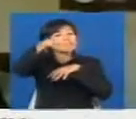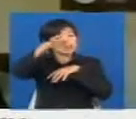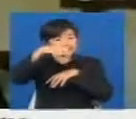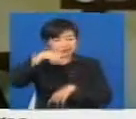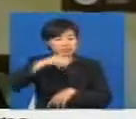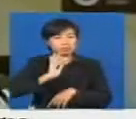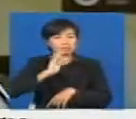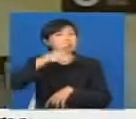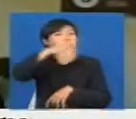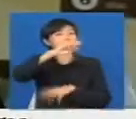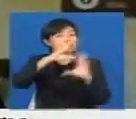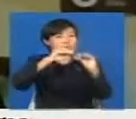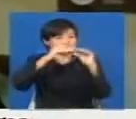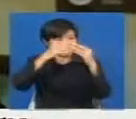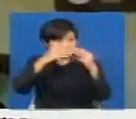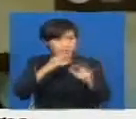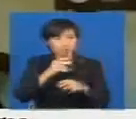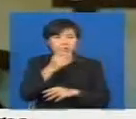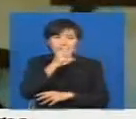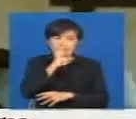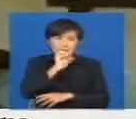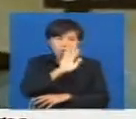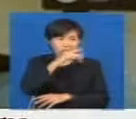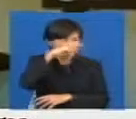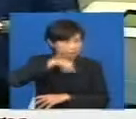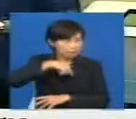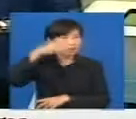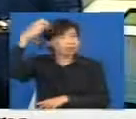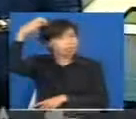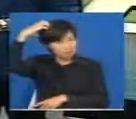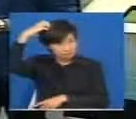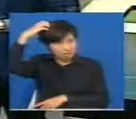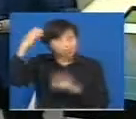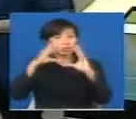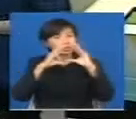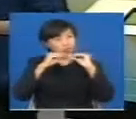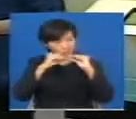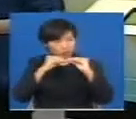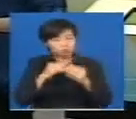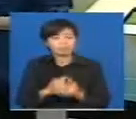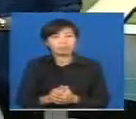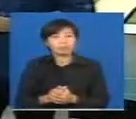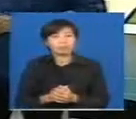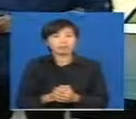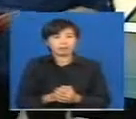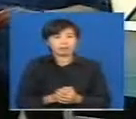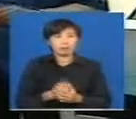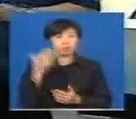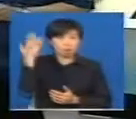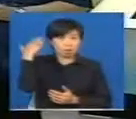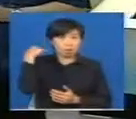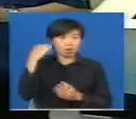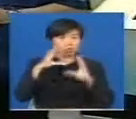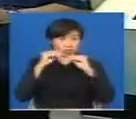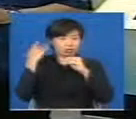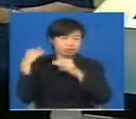อกจากนั้นก็จะแน่นอนก็จะมีคณะรัฐมนตรีจากไทยและลาวเรามีประชุมร่วมครม.เนี่ยมาสมัยก่อนนะแล้ว